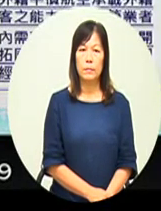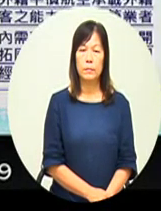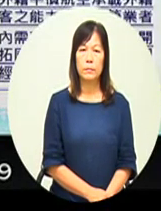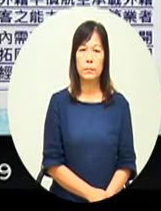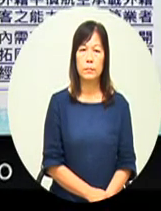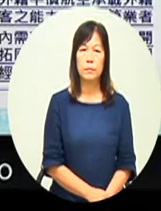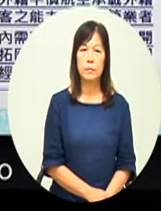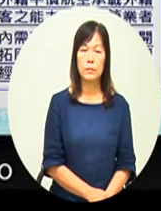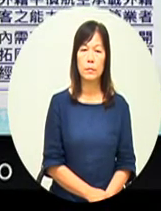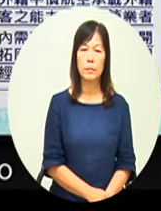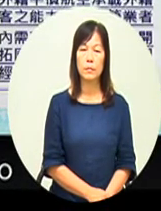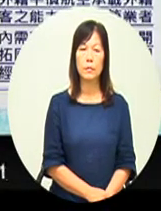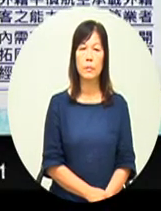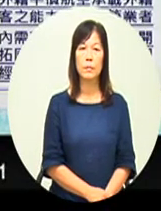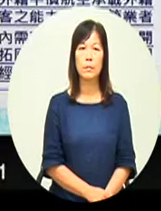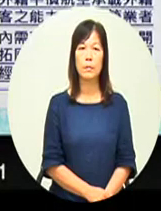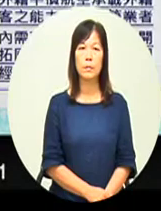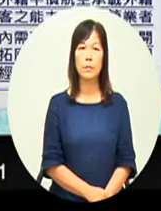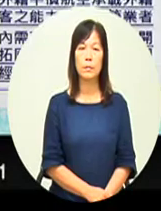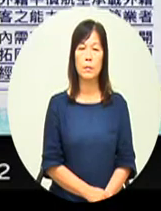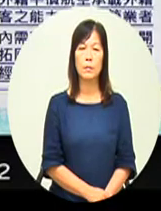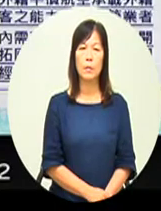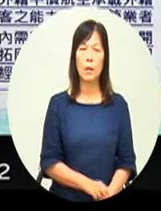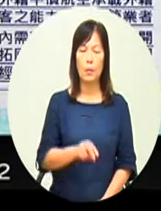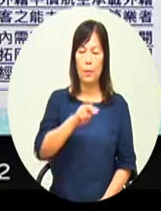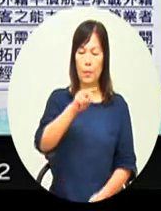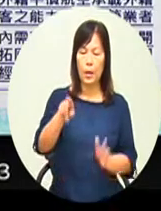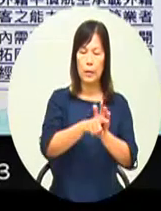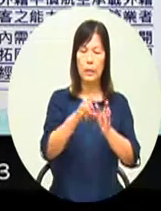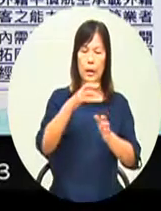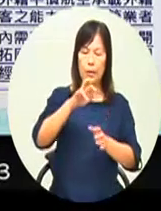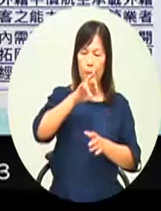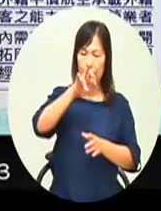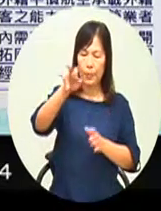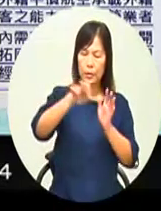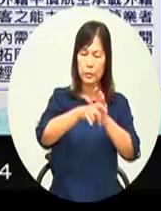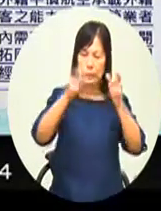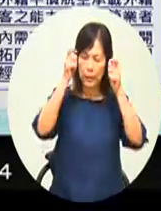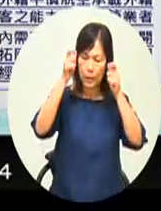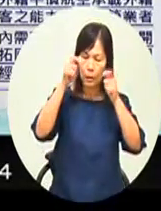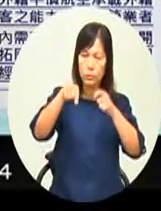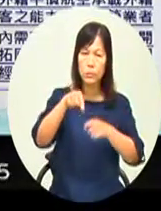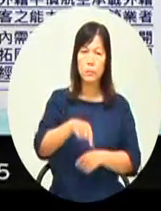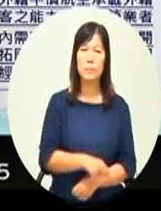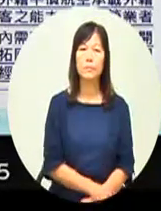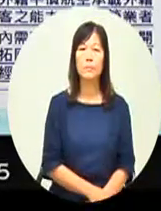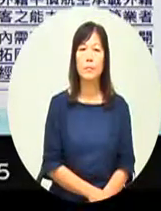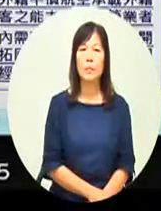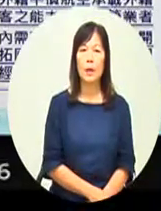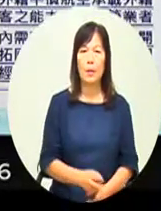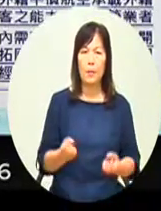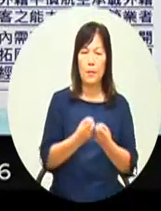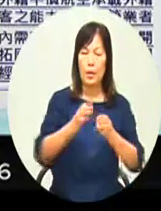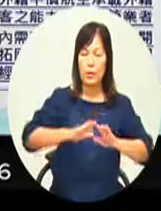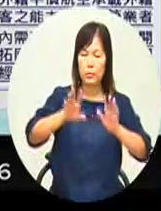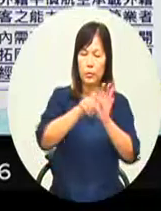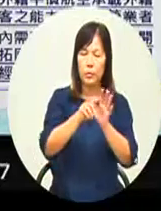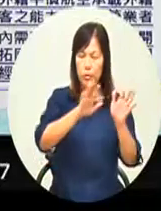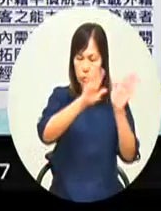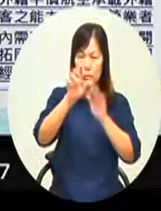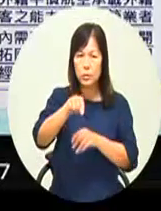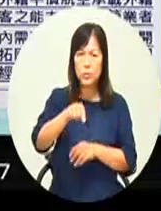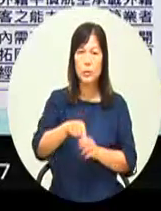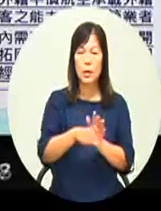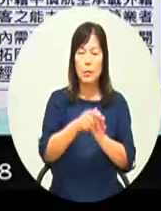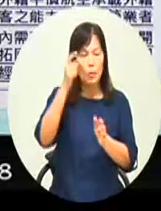我们来看一下这个整个联航在高雄的一个发展的一个趋势。值得